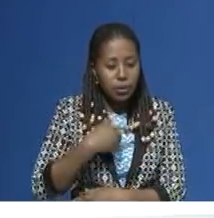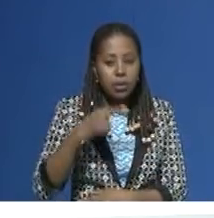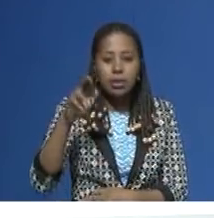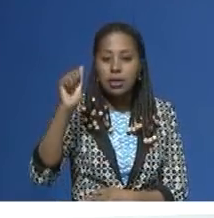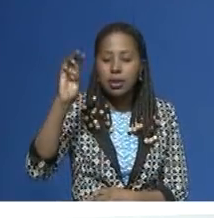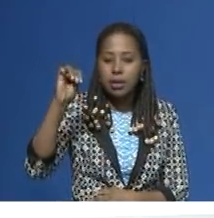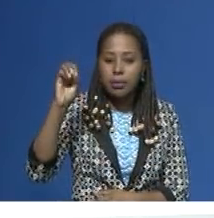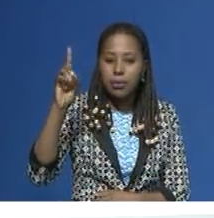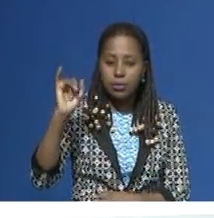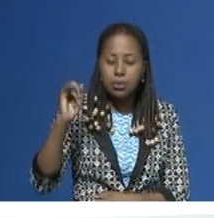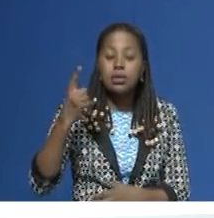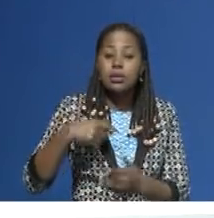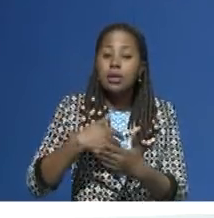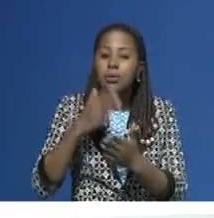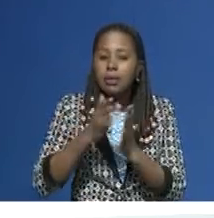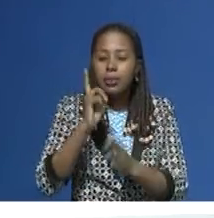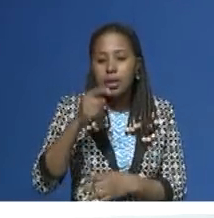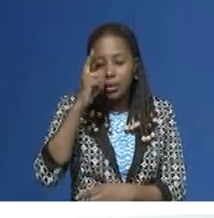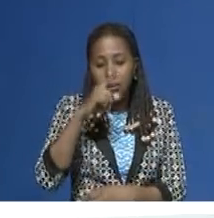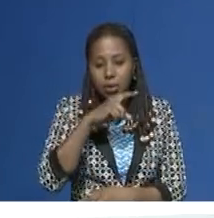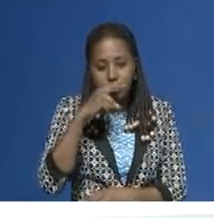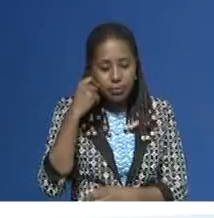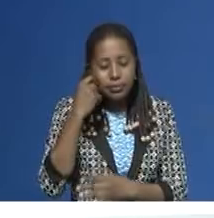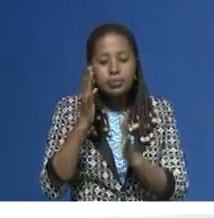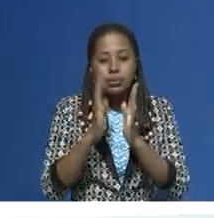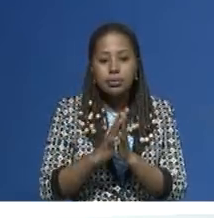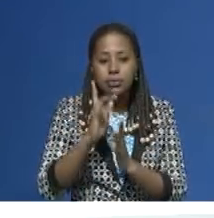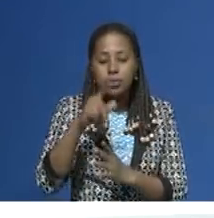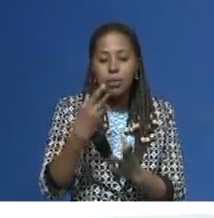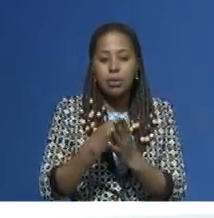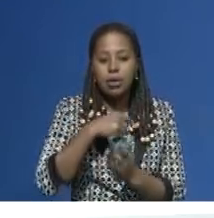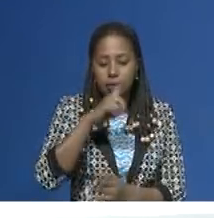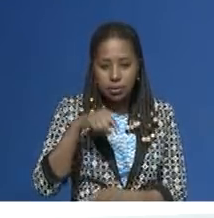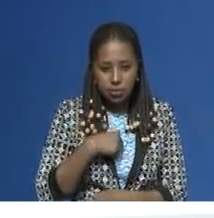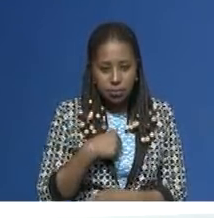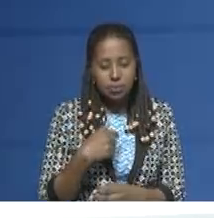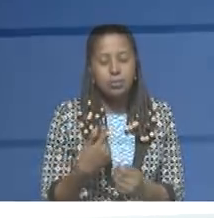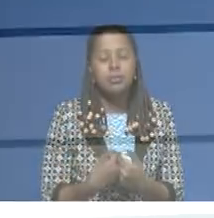Mimi ni Raymond Nyamwihula, katika lugha ya alama tumekuwa naye Claudia Mwakatobi. Asante sana kwa kuwa nasi.